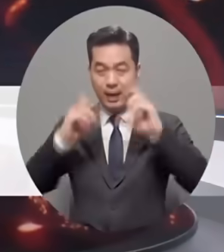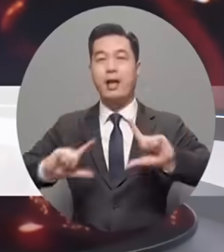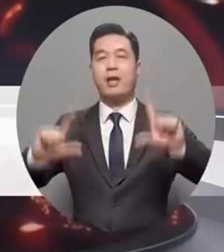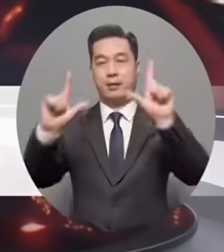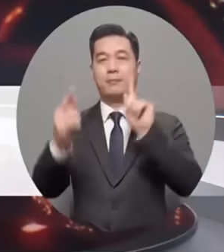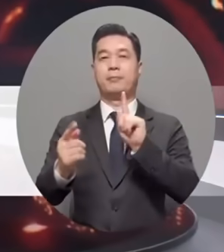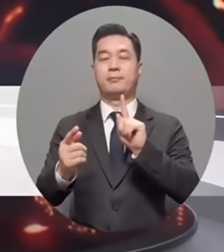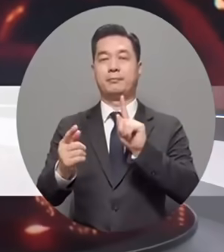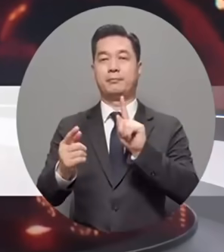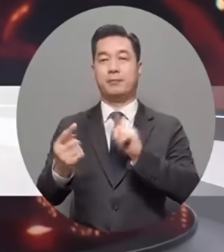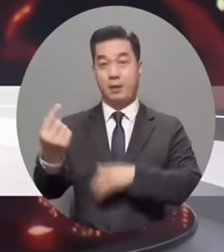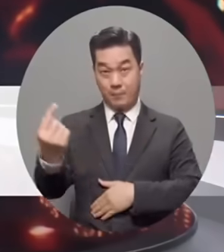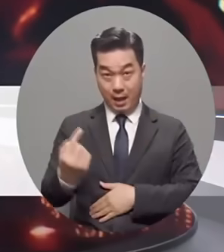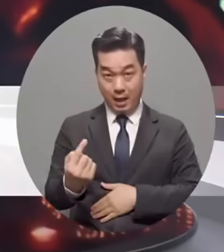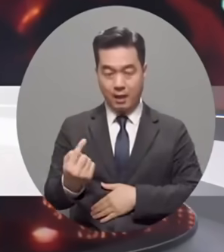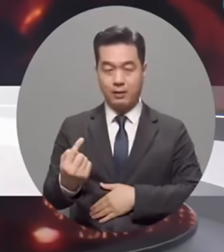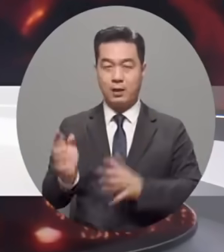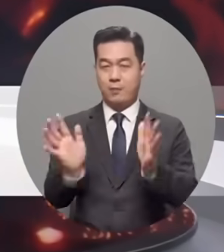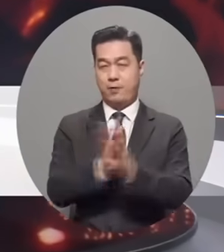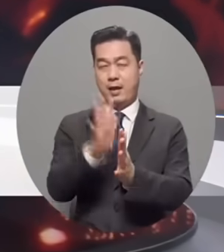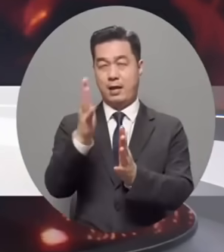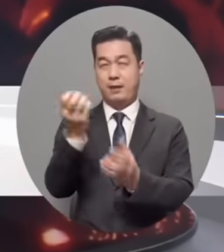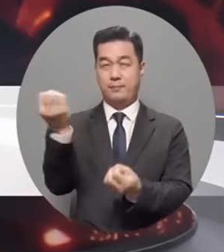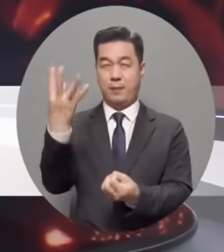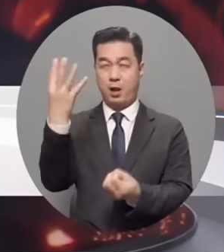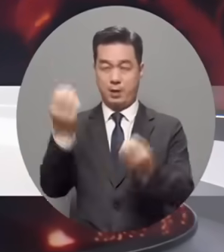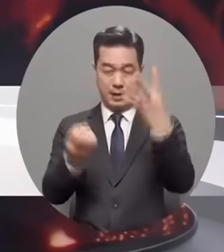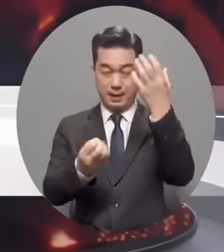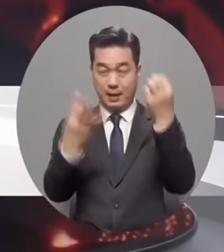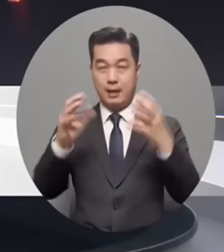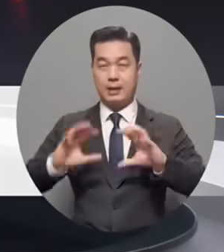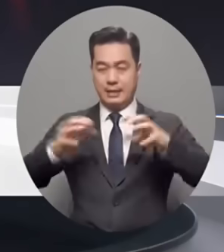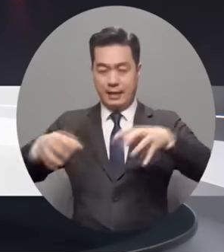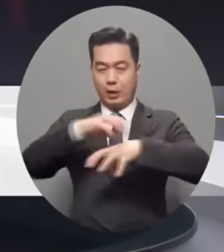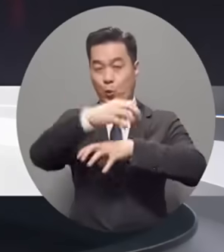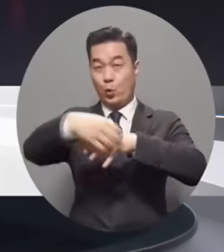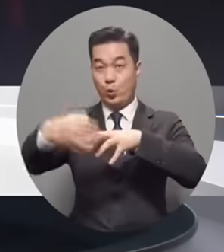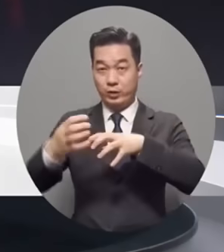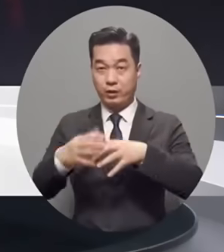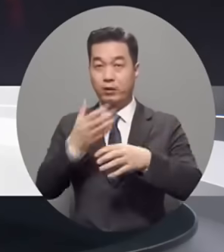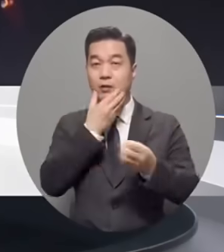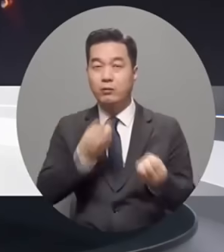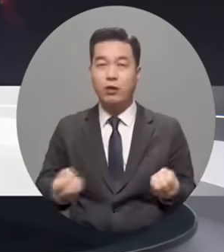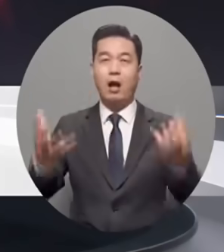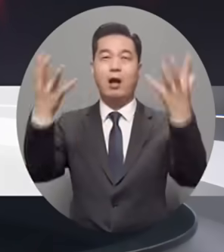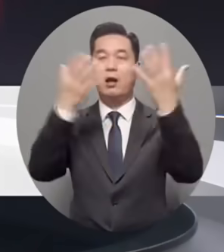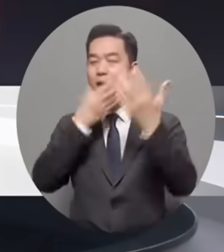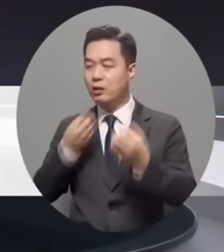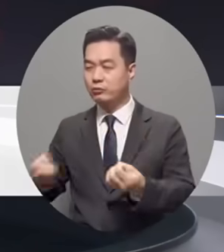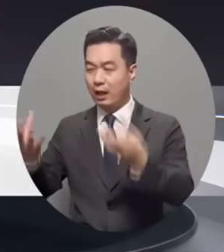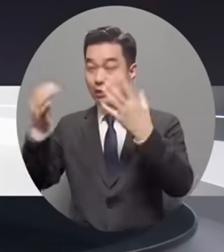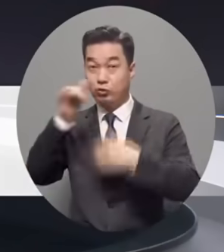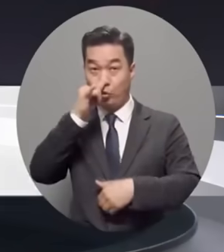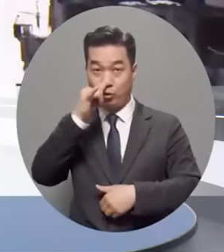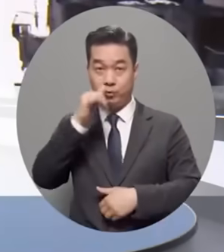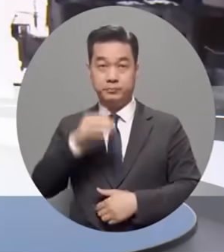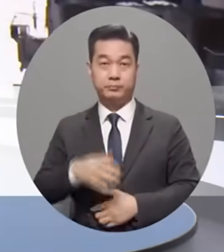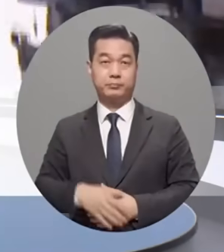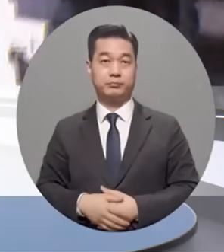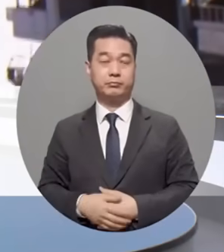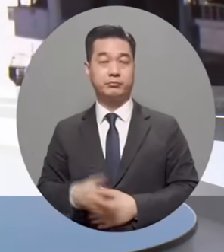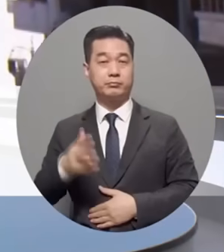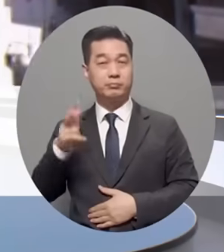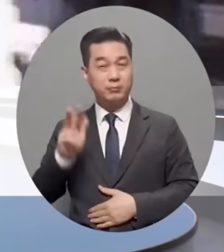화려한 불꽃놀이와 레이저 쇼가 펼쳐지는 등 세계 곳곳에서 이렇게 축제 분위기가 이어졌습니다. 하지만